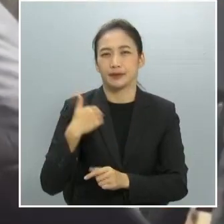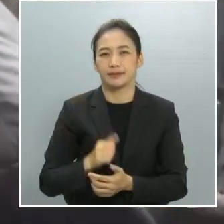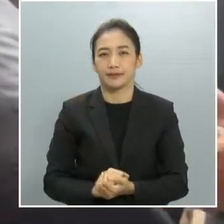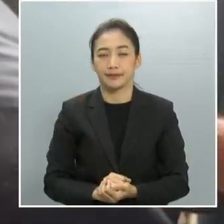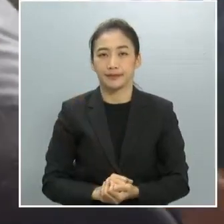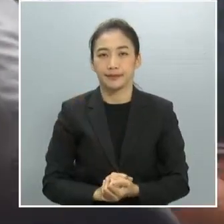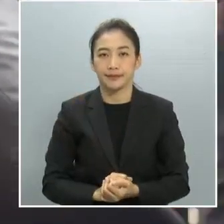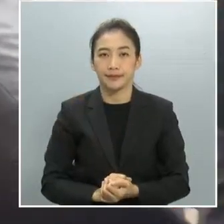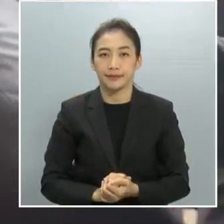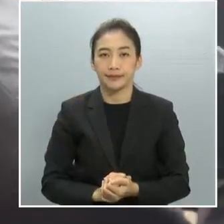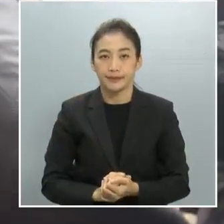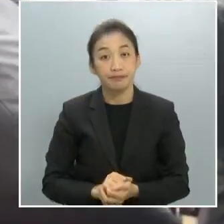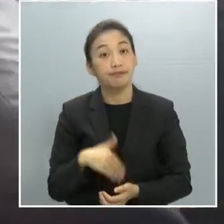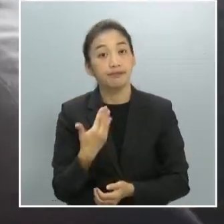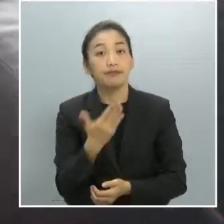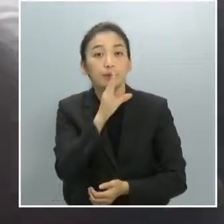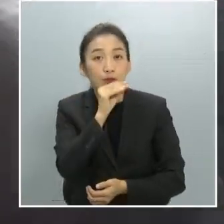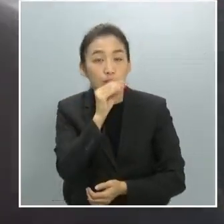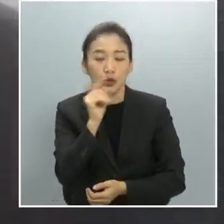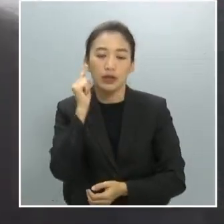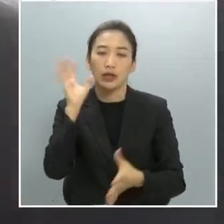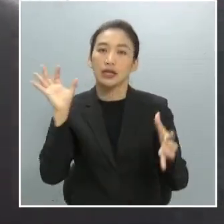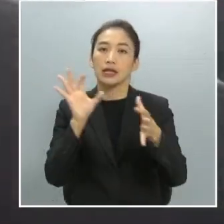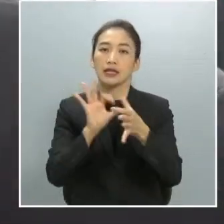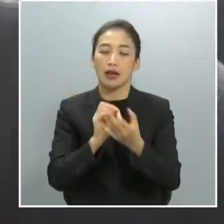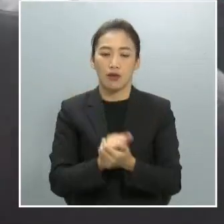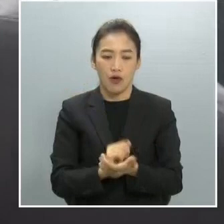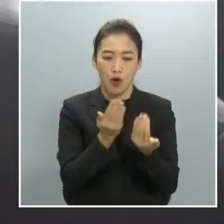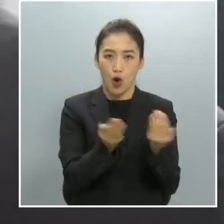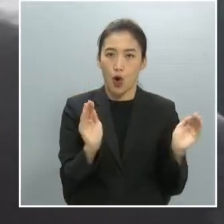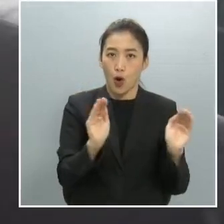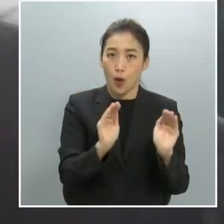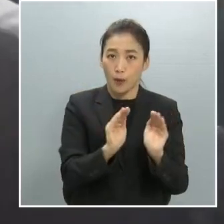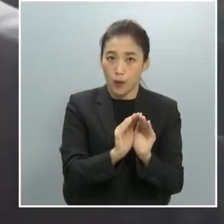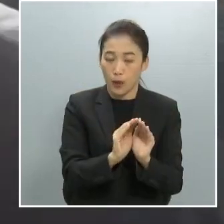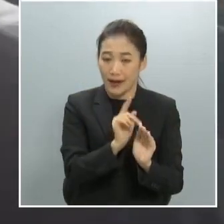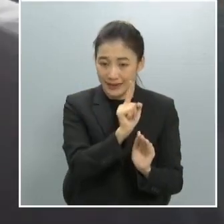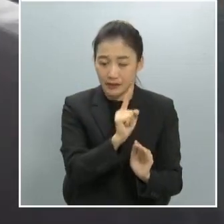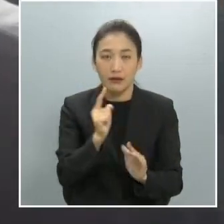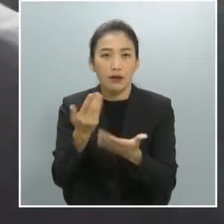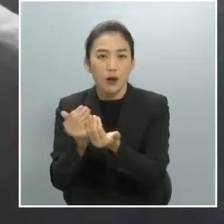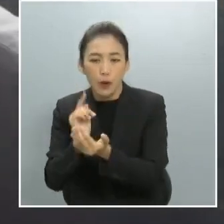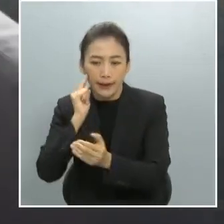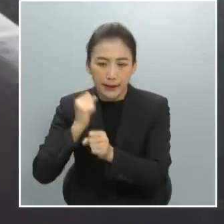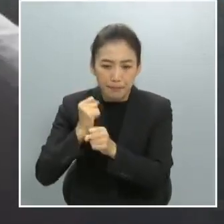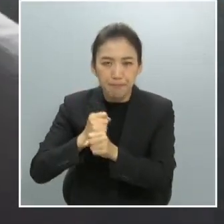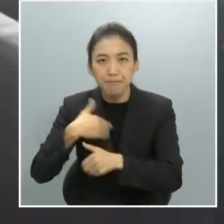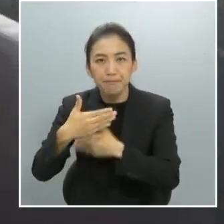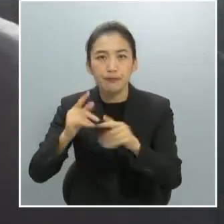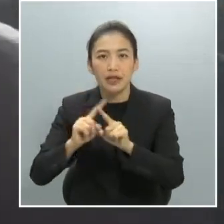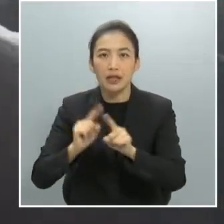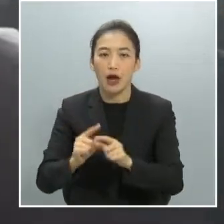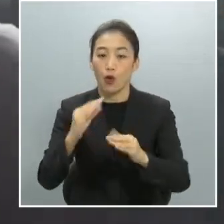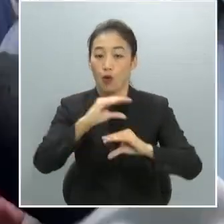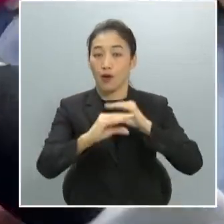นอกจากนี้คุณเสริมศักดิ์ยังพูดถึงนโยบาย1ครอบครัว1ซอฟต์พาวเวอร์ที่มีการตั้งข้อสังเกตว่าจะทำให้ประเทศไทยมีซอฟต์พาว